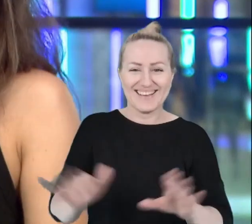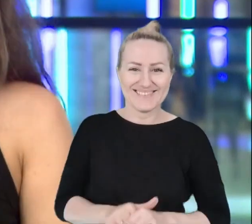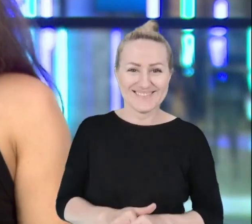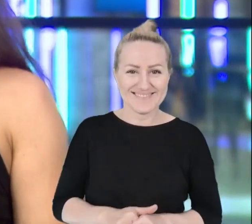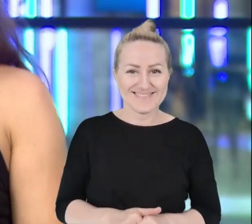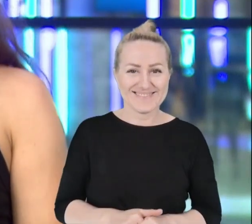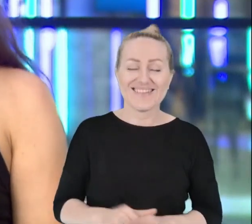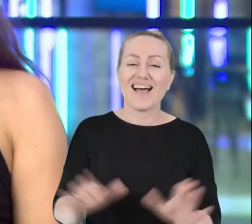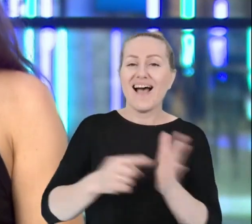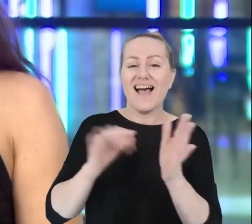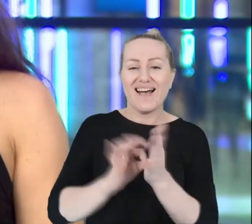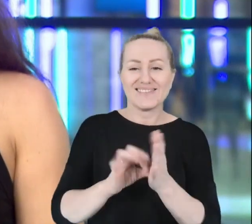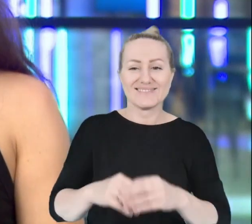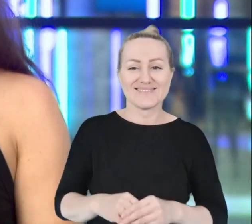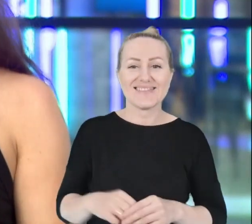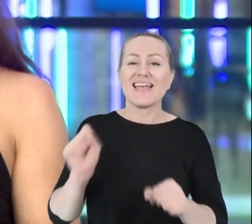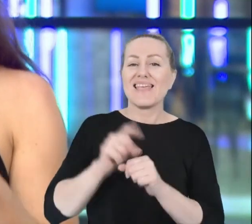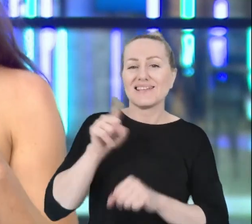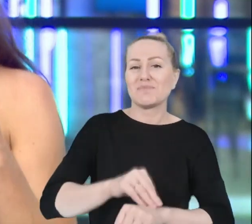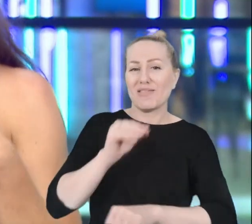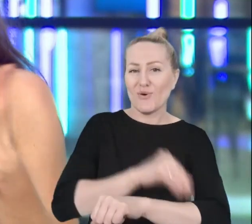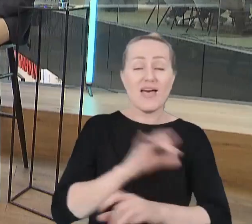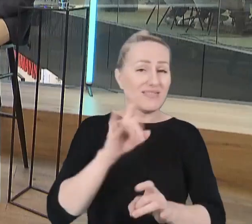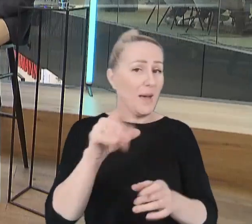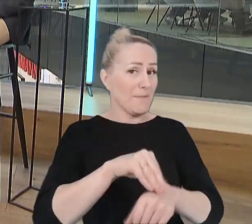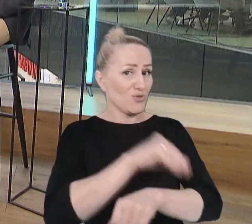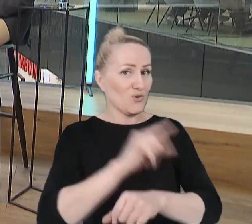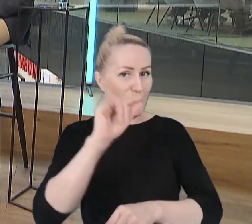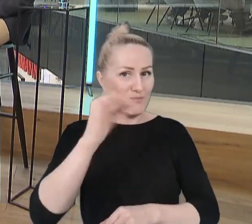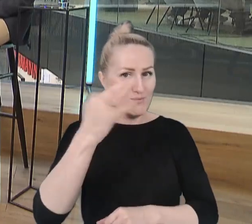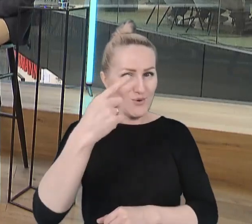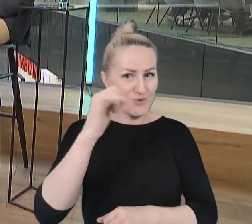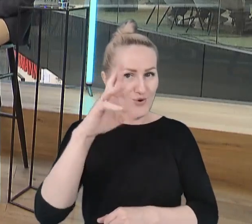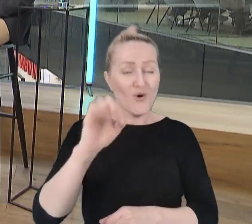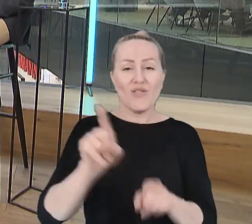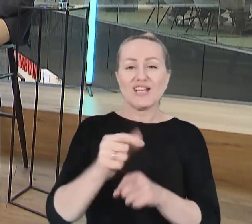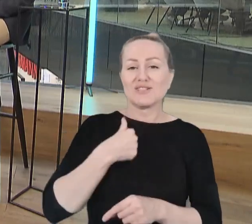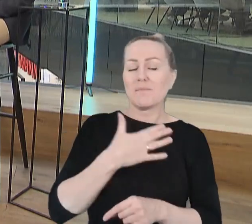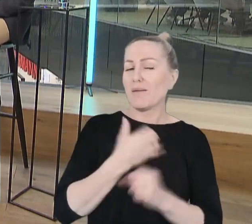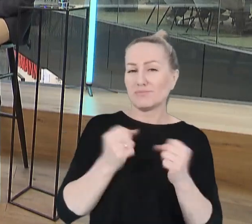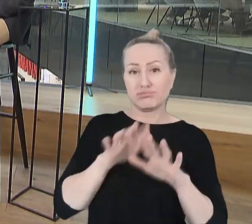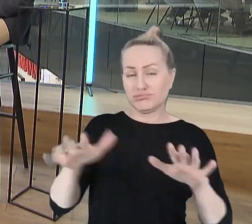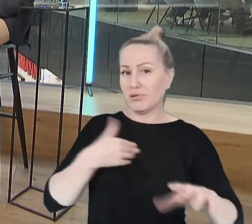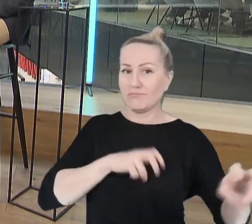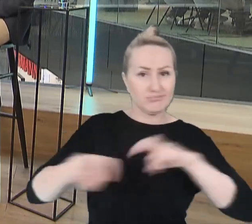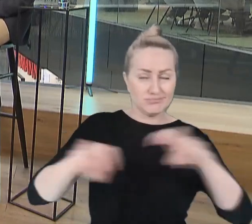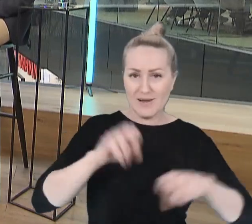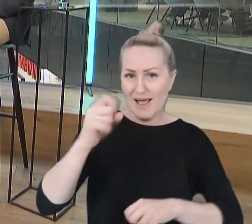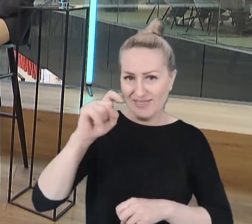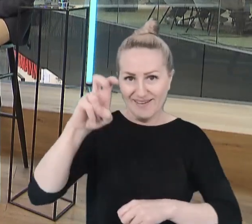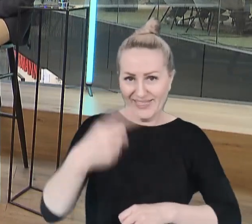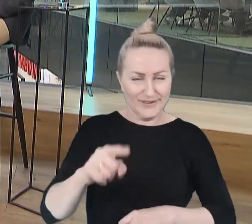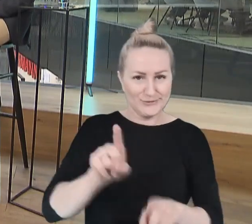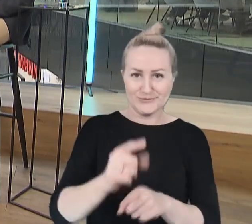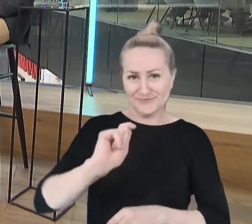Tak, ale tak, jest taka metoda pomocowa. Tak, tak, jest. I oczywiście ja również jako ADHD-owa, no to wam powiem, że no, trzeba po prostu metodą